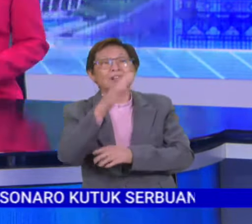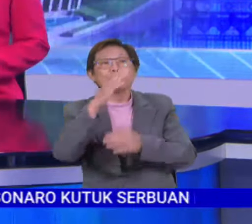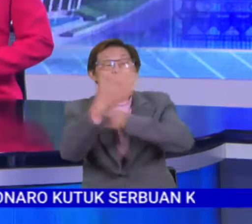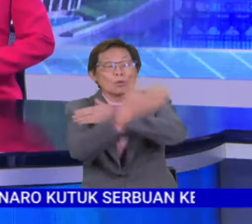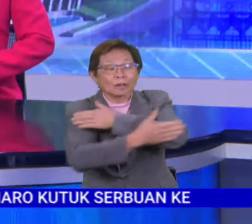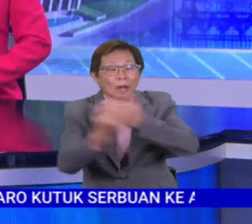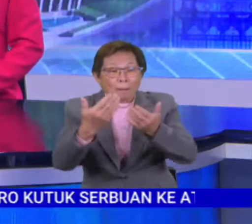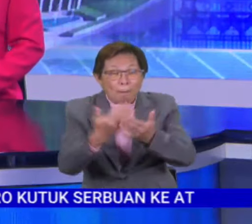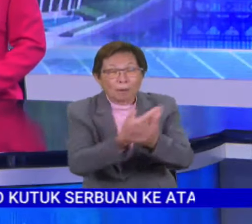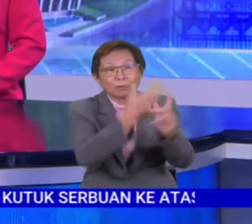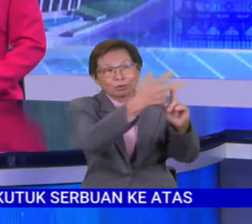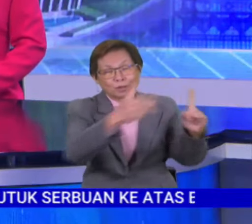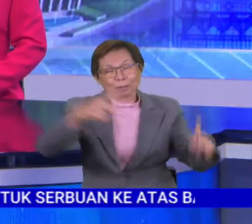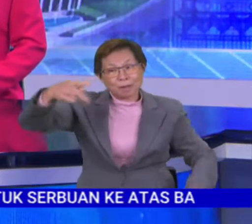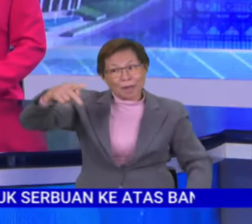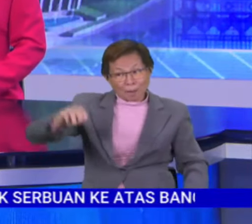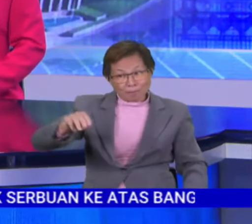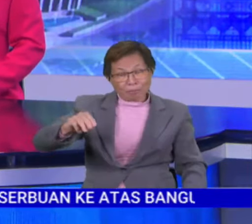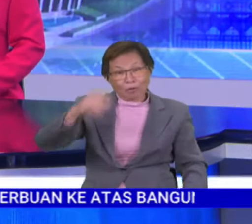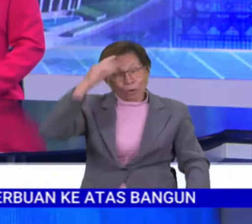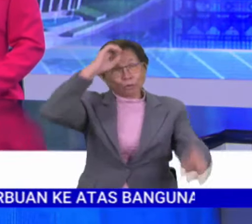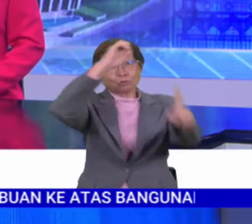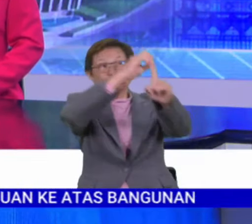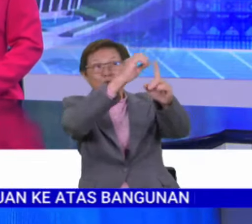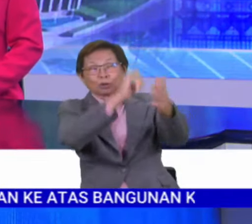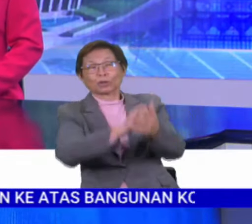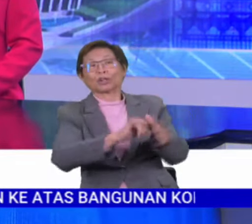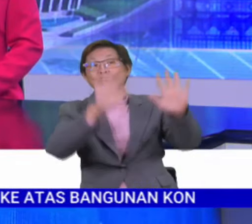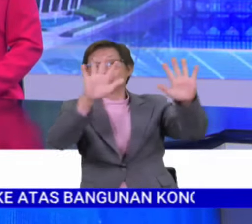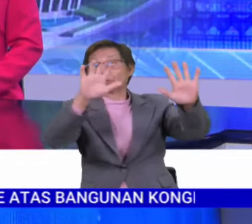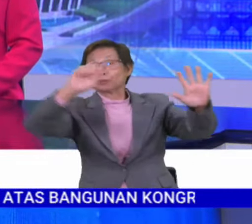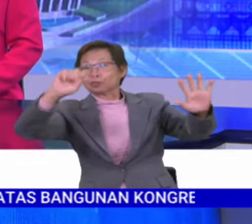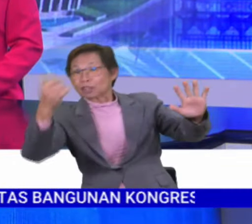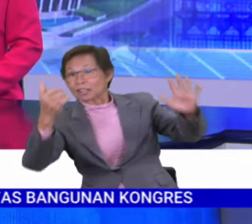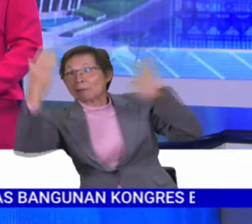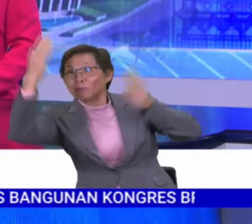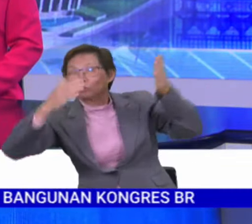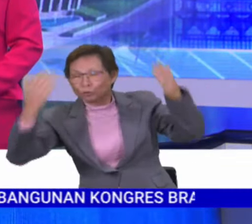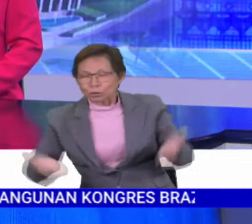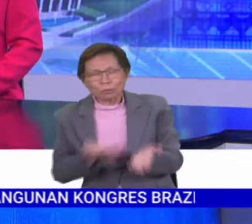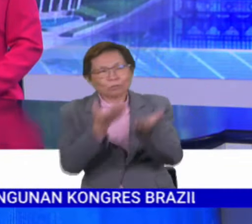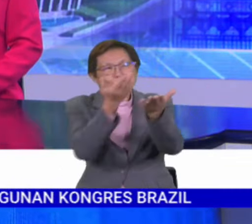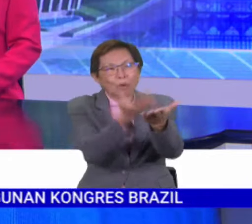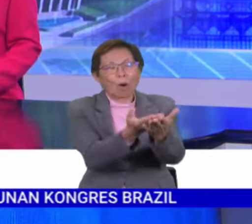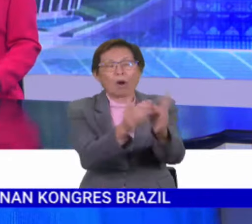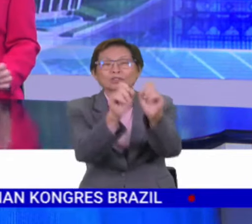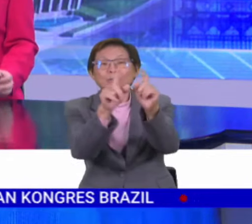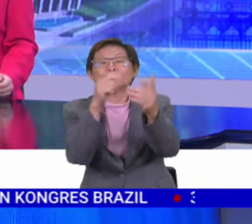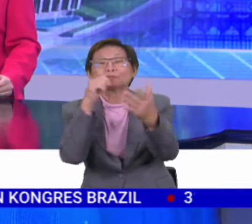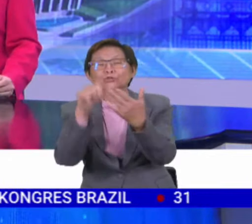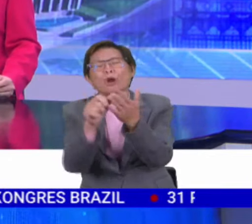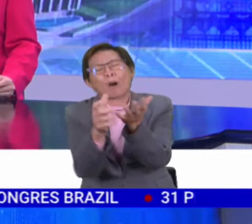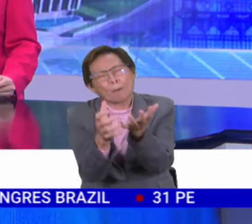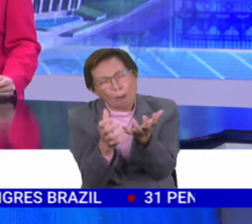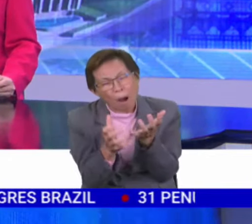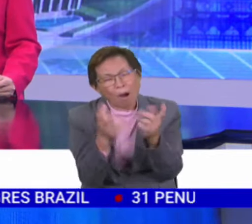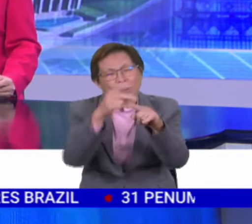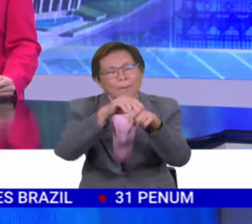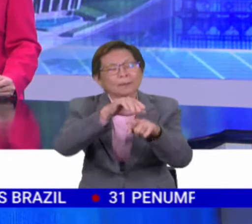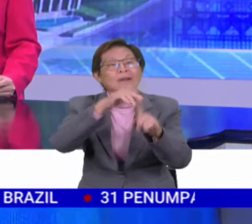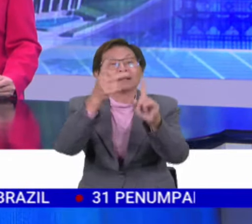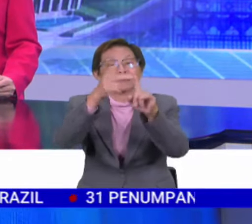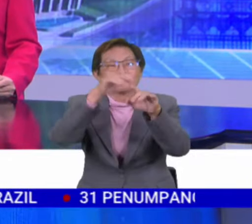baru Indonesia. Menurut Perdana Menteri, untuk tujuan itu 10 syarikat negara telah mengemukakan 11 surat hasrat kepada